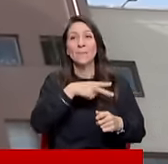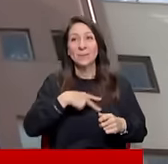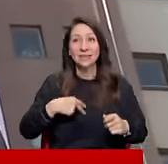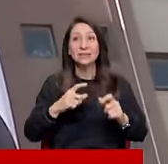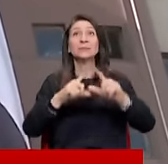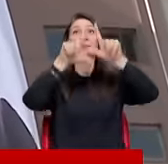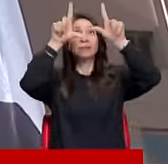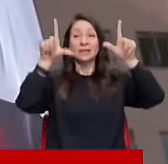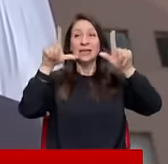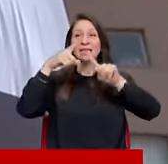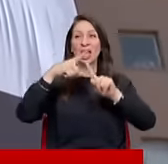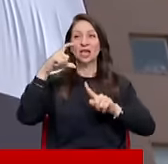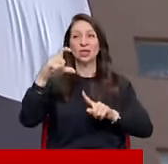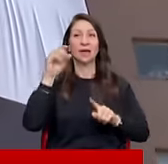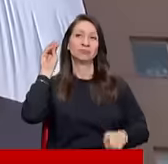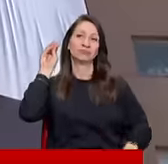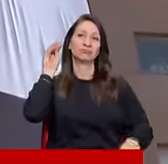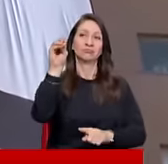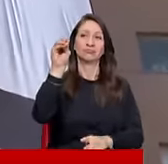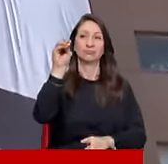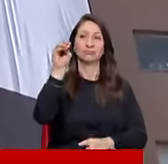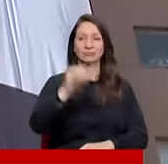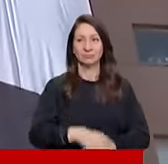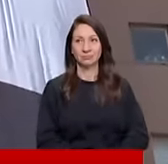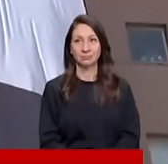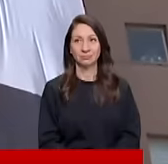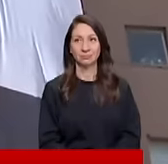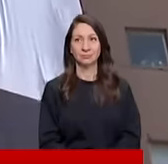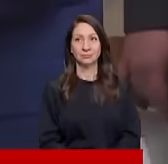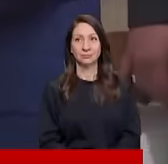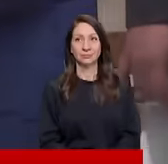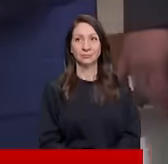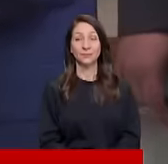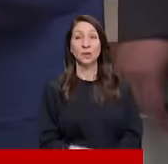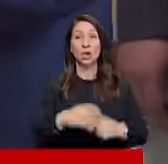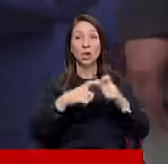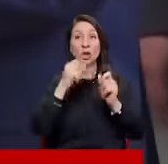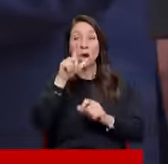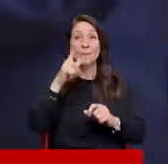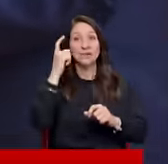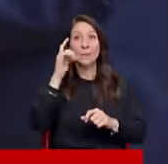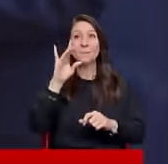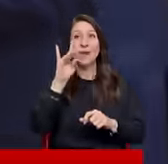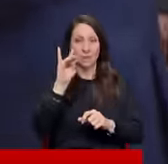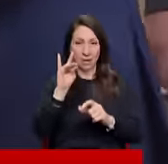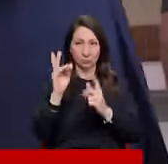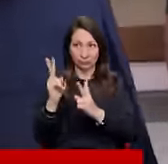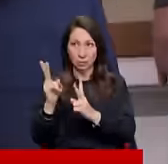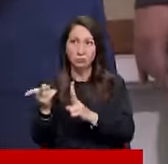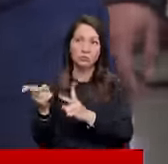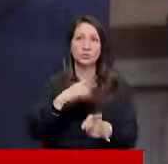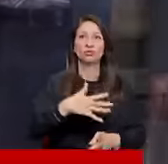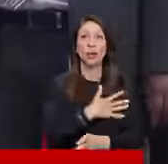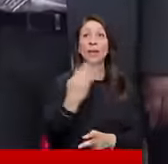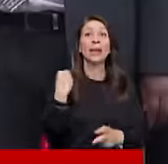Belediyesi'nin tabelasına Türkiye Cumhuriyeti eklenmiş oldu. Gölbaşı'nda da MHP'den CHP'ye geçti belediye